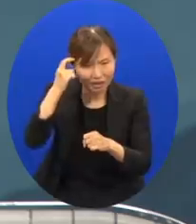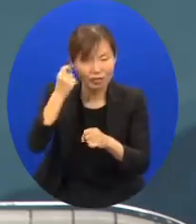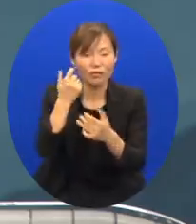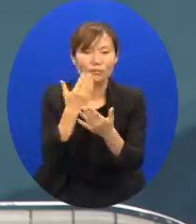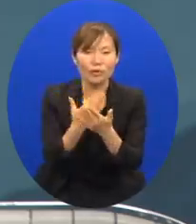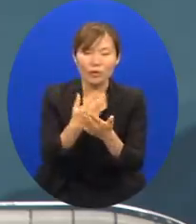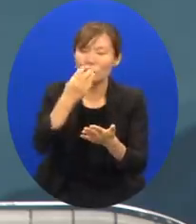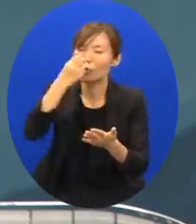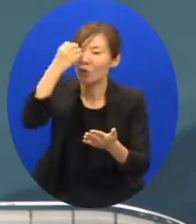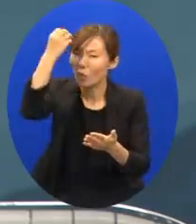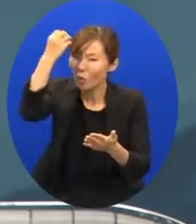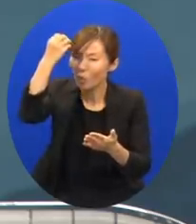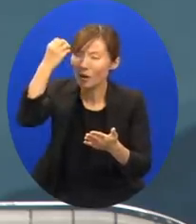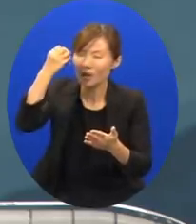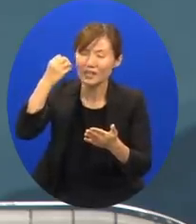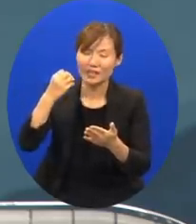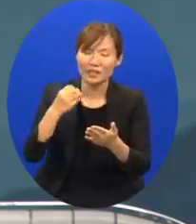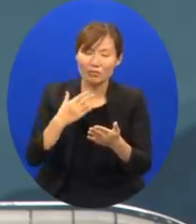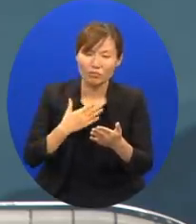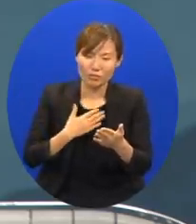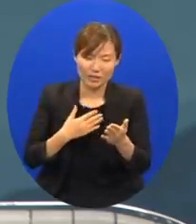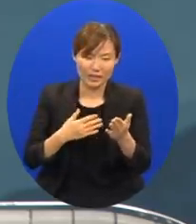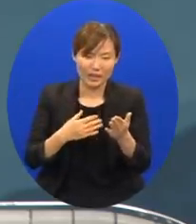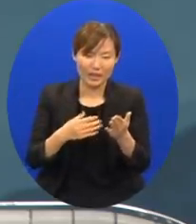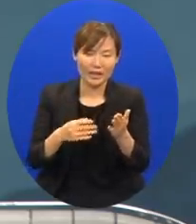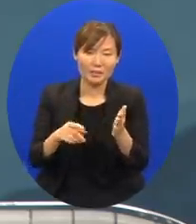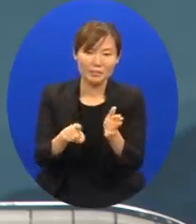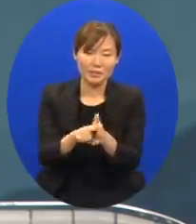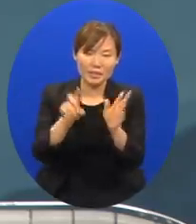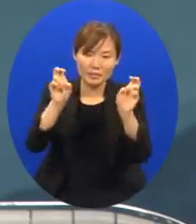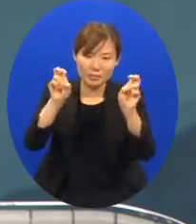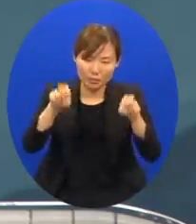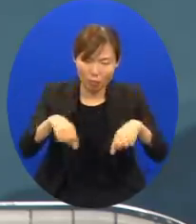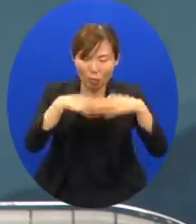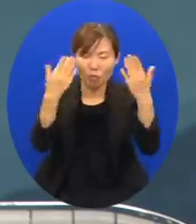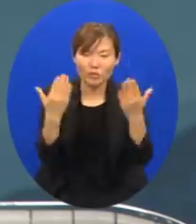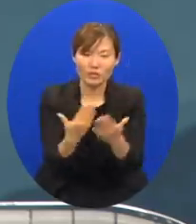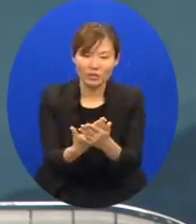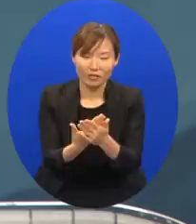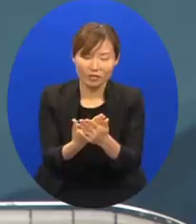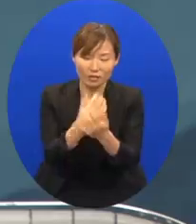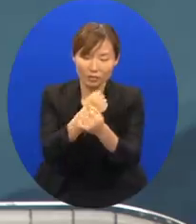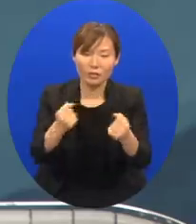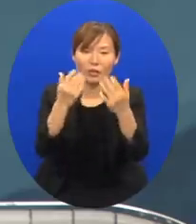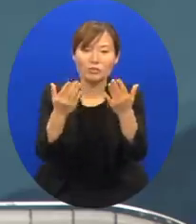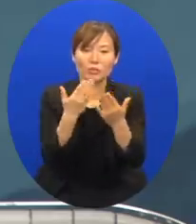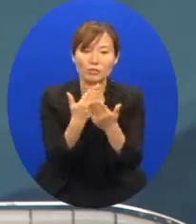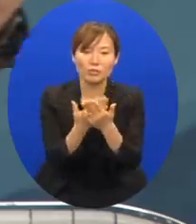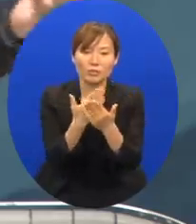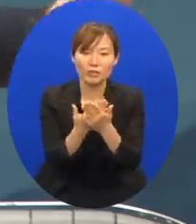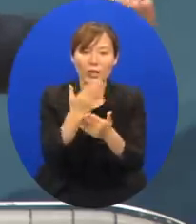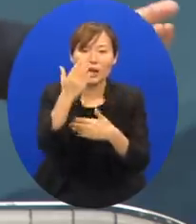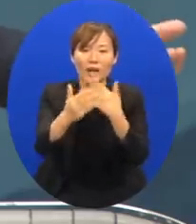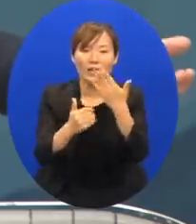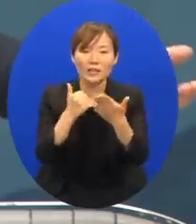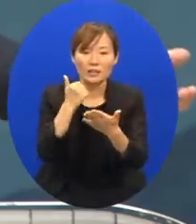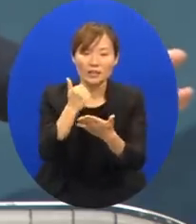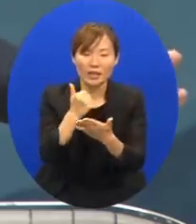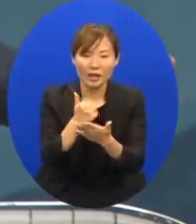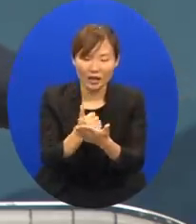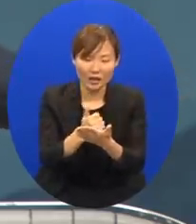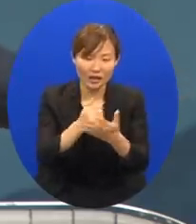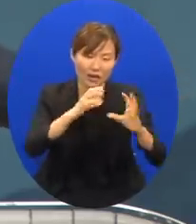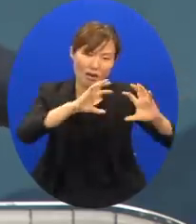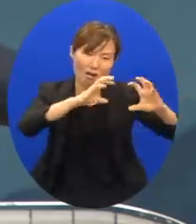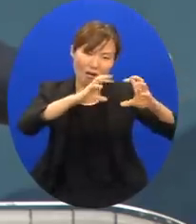교만 아직 고집 불신 1 우리의 죄악을 용서해 주옵소서 하나님 열방에